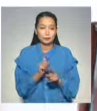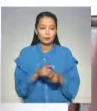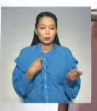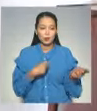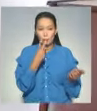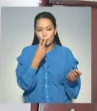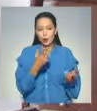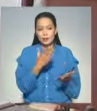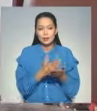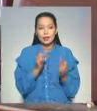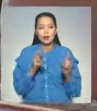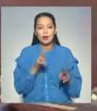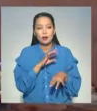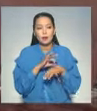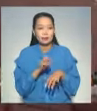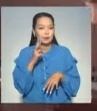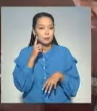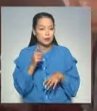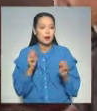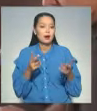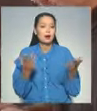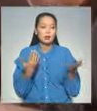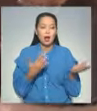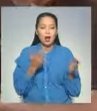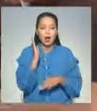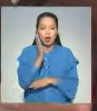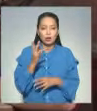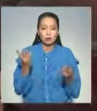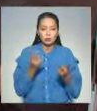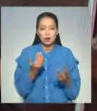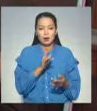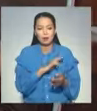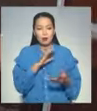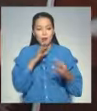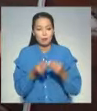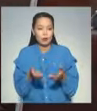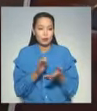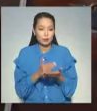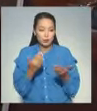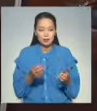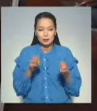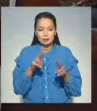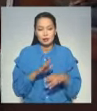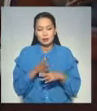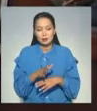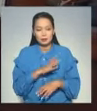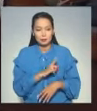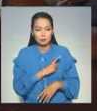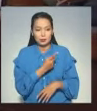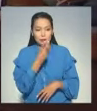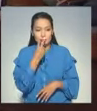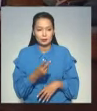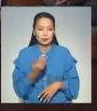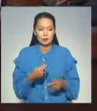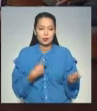көреміз. Қалайда ол қалай істілет, қандай ағаш керек. Бүгін сол жұмыспен танысу үшін арнайы шеберханаға келдім. Бірге көрейік. Аға,